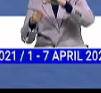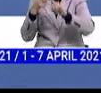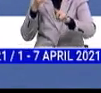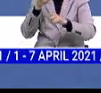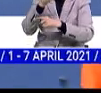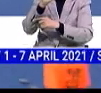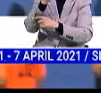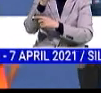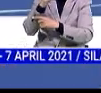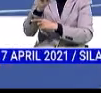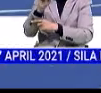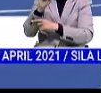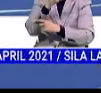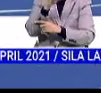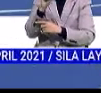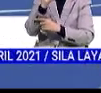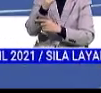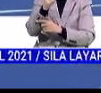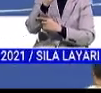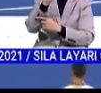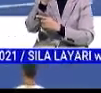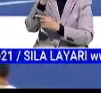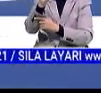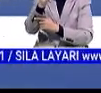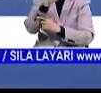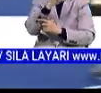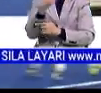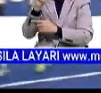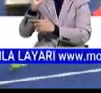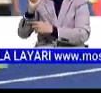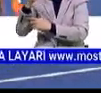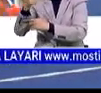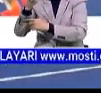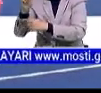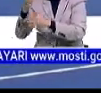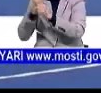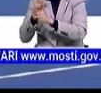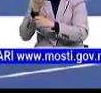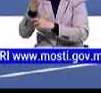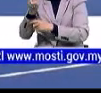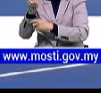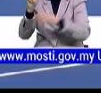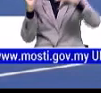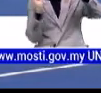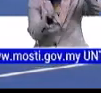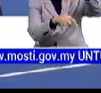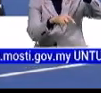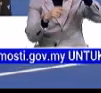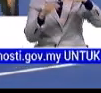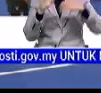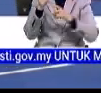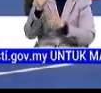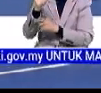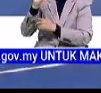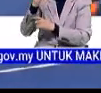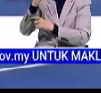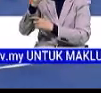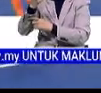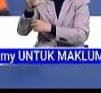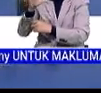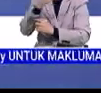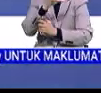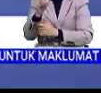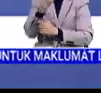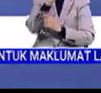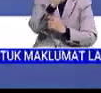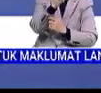Rahim dan Muhammad Ashran Hamsani. Manakala THT pula mendapat dua gol menerusi gol Faizal Sa'ari dan satu gol menerusi